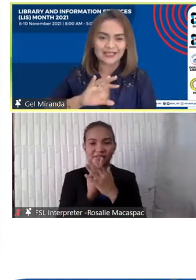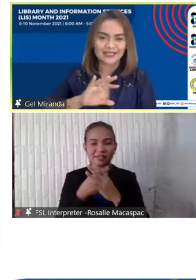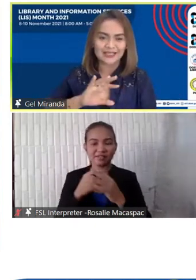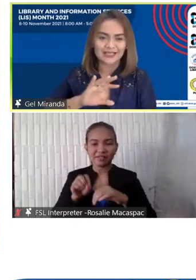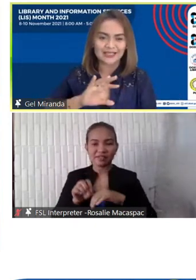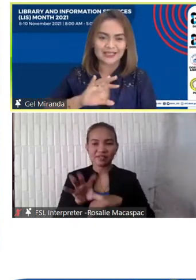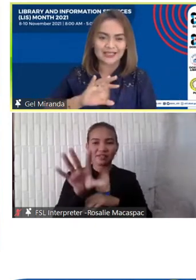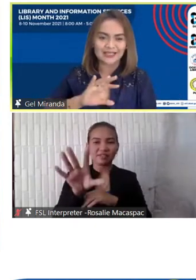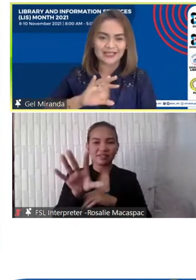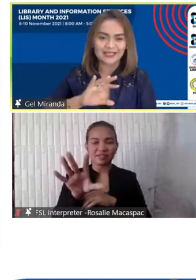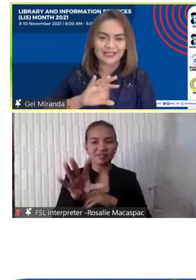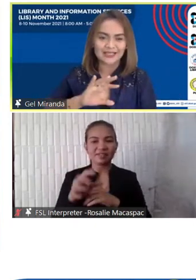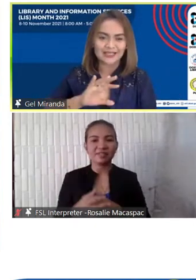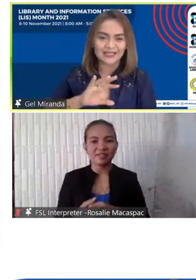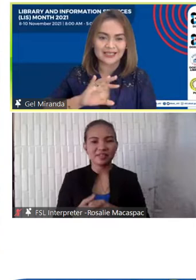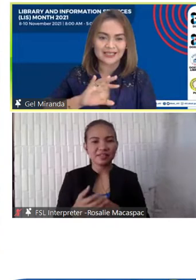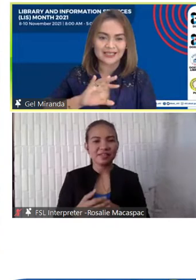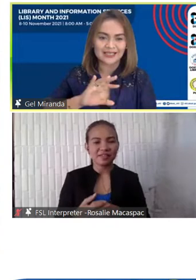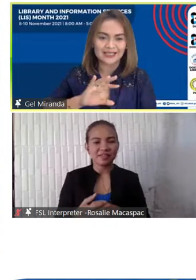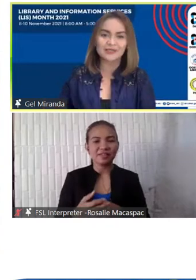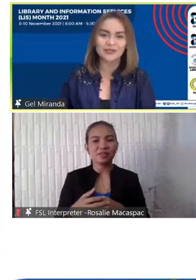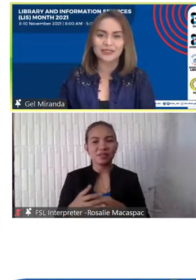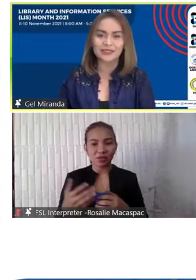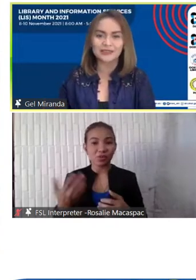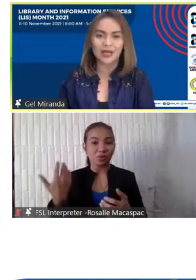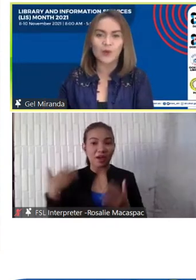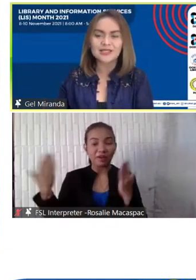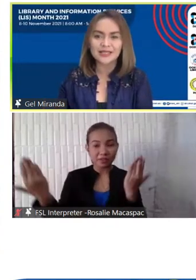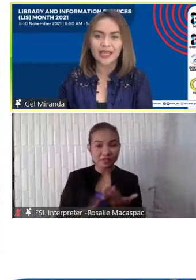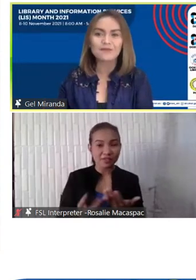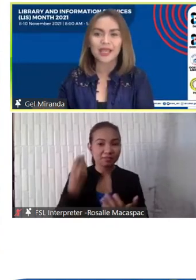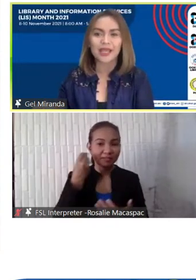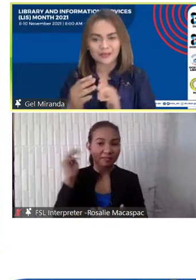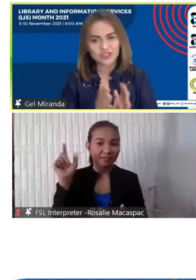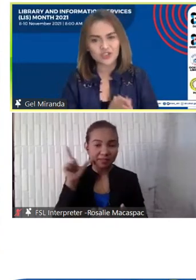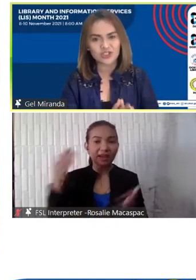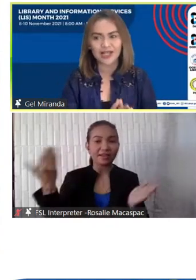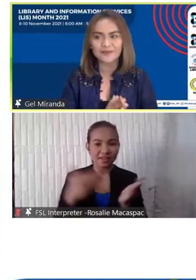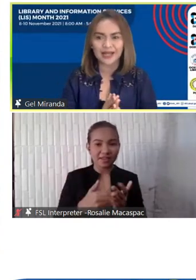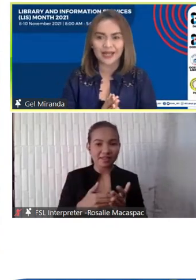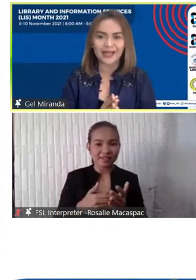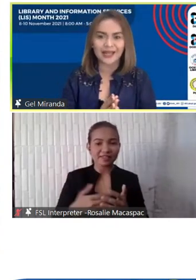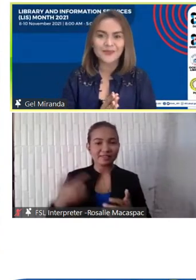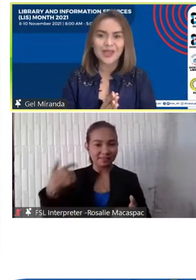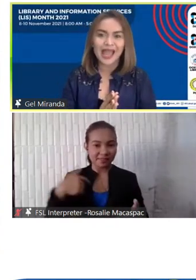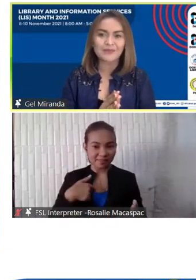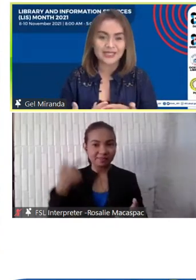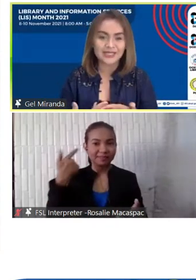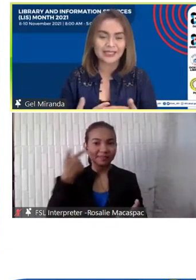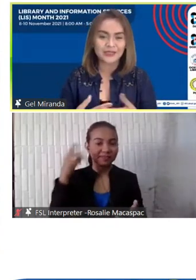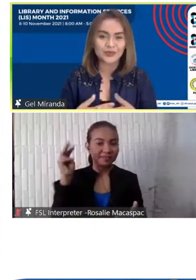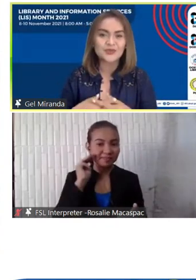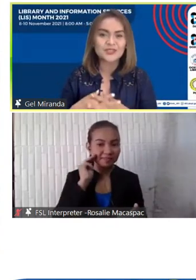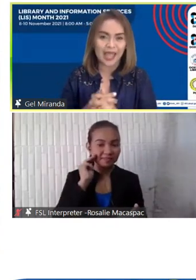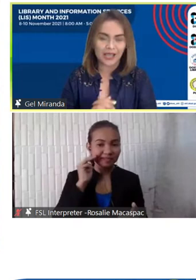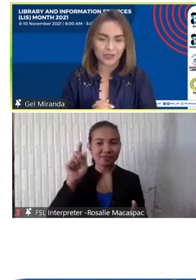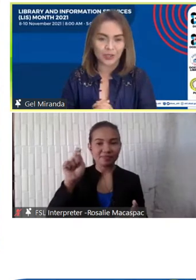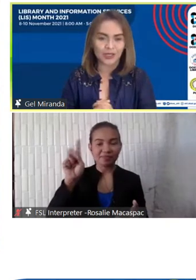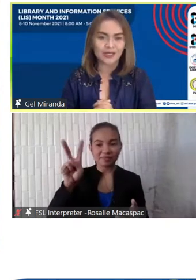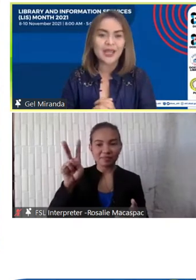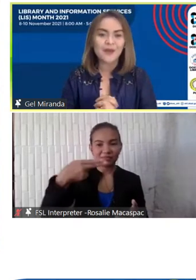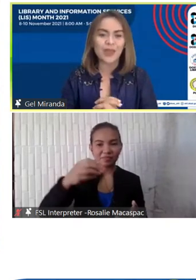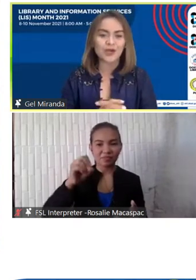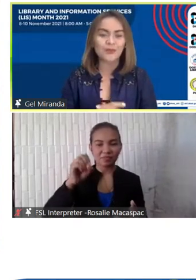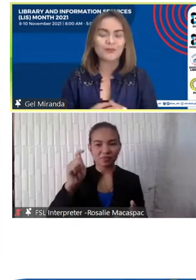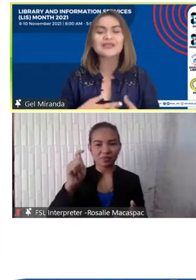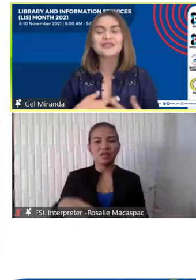side. Doon napakilala na ako ni Ma'am Linder kanina. Once again, my name is Jel Miranda. I'm a television host and a